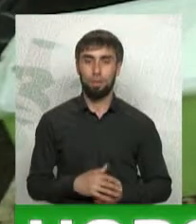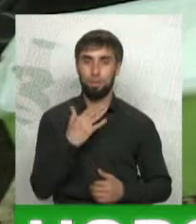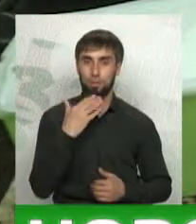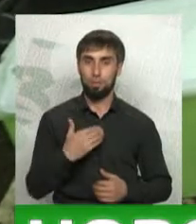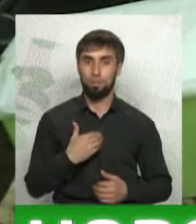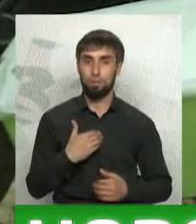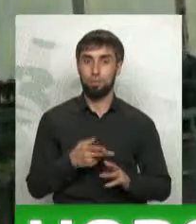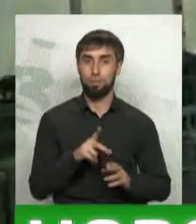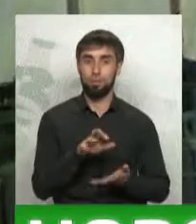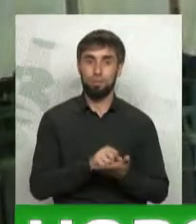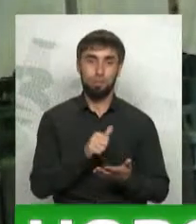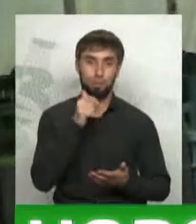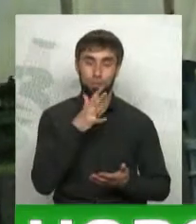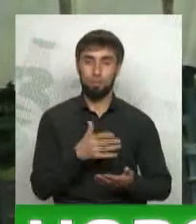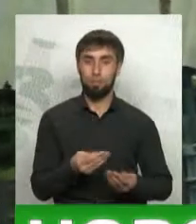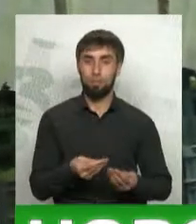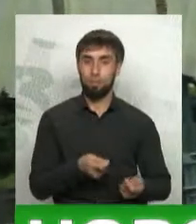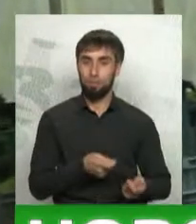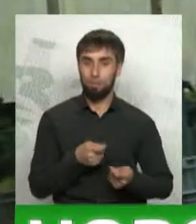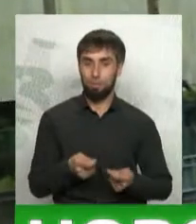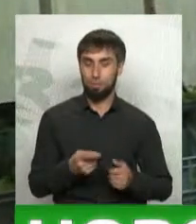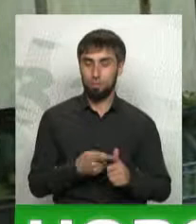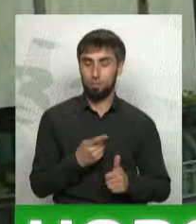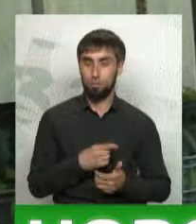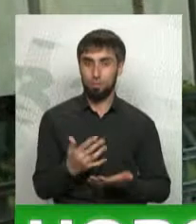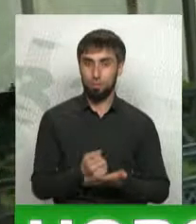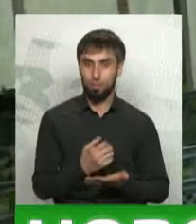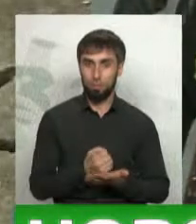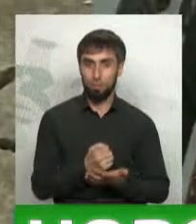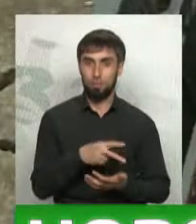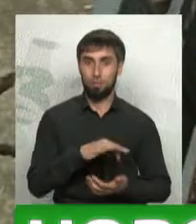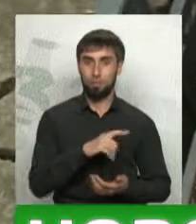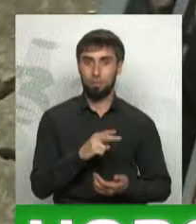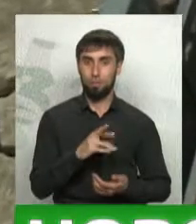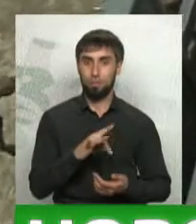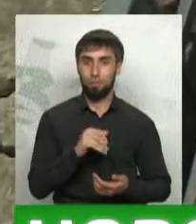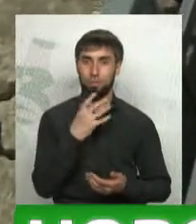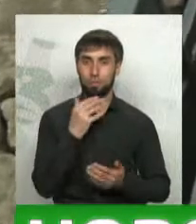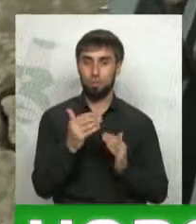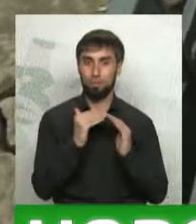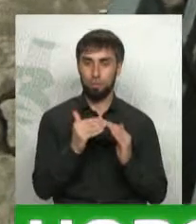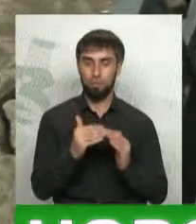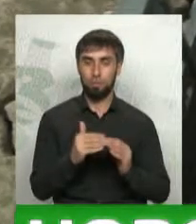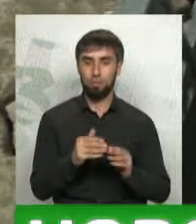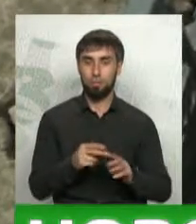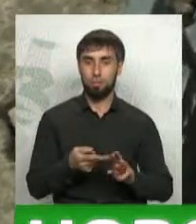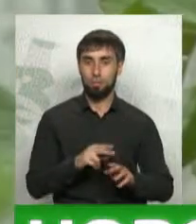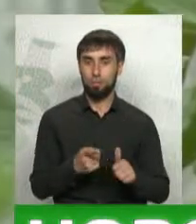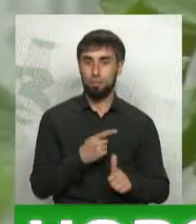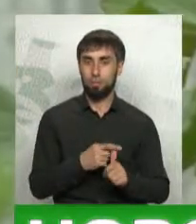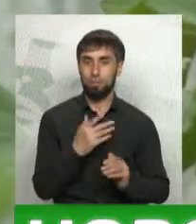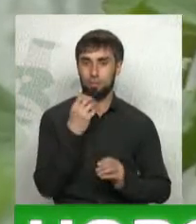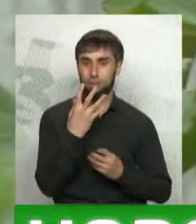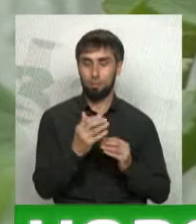Любимое увлечение, которое приносит неплохой заработок. Луиза Куртоева в своей теплице разводит цветочные растения.